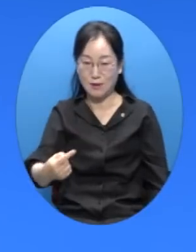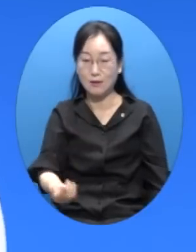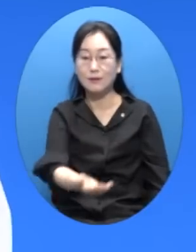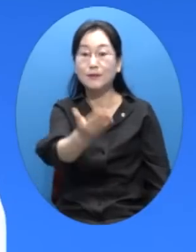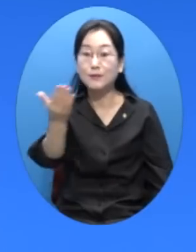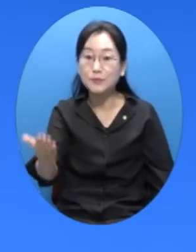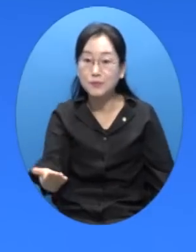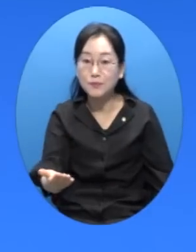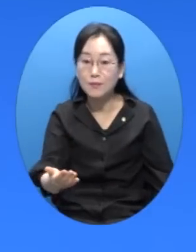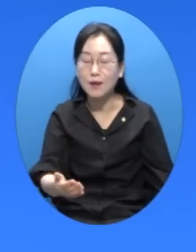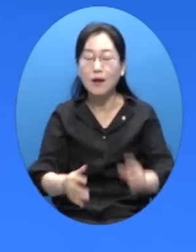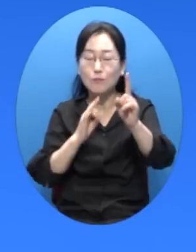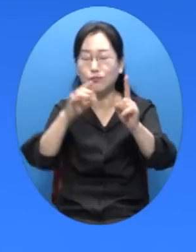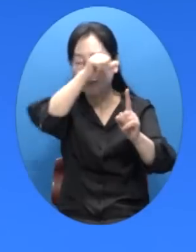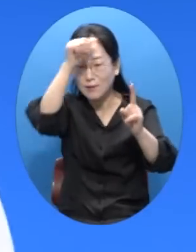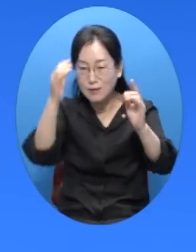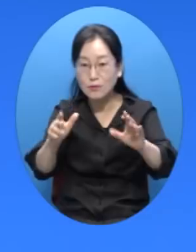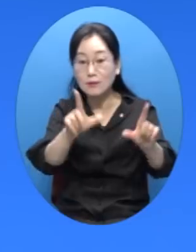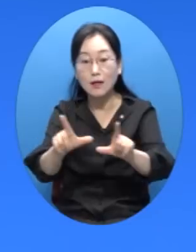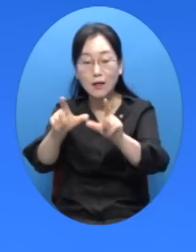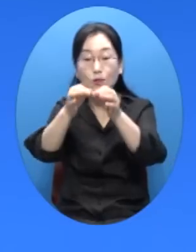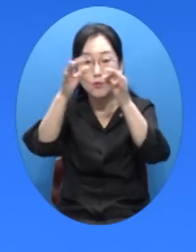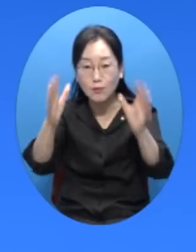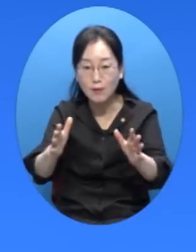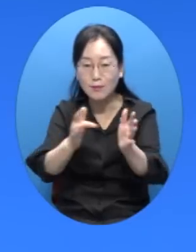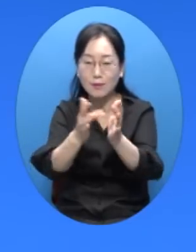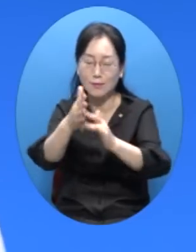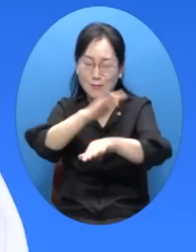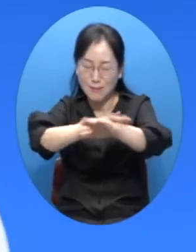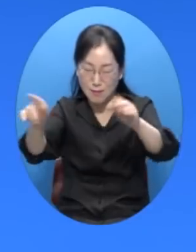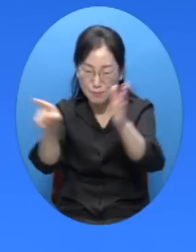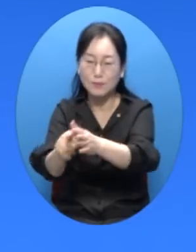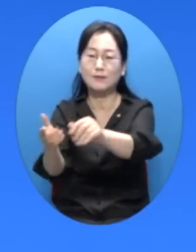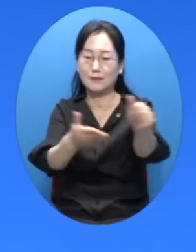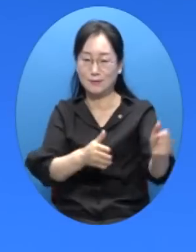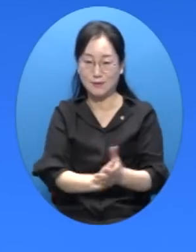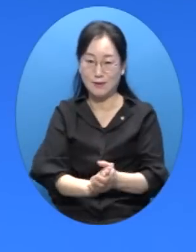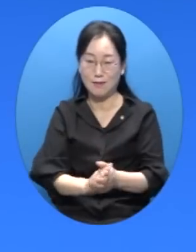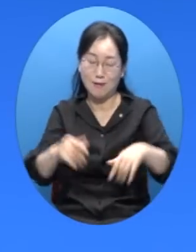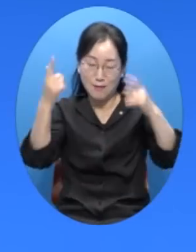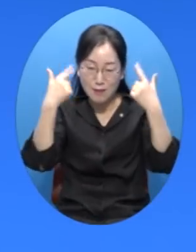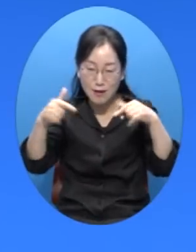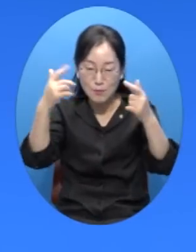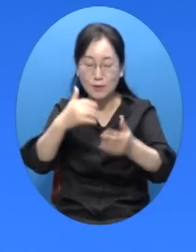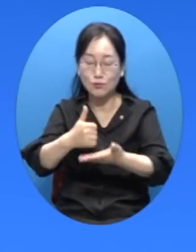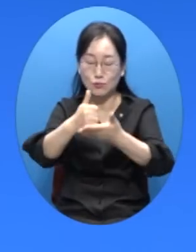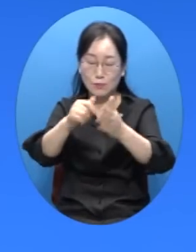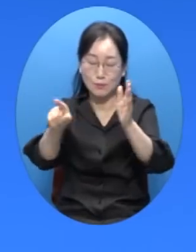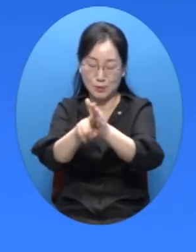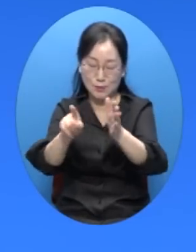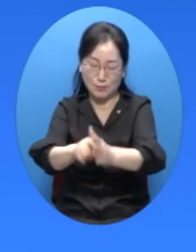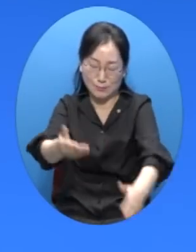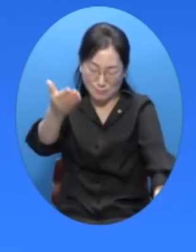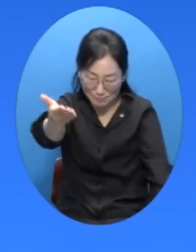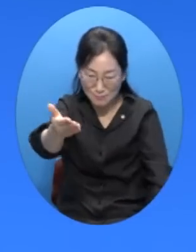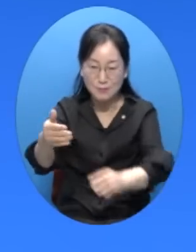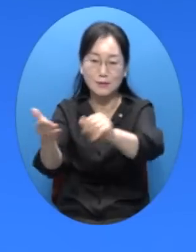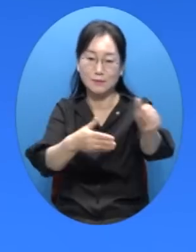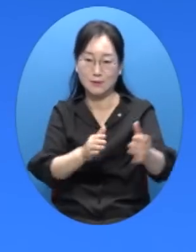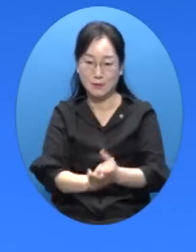여러분, 우리가 한 번뿐 인생을 살아갈 때 예수를 잘못해야 됩니다. 그러기 위해서는 날마다 주 앞에 믿음의 손을 내밀어야 될 것입니다.